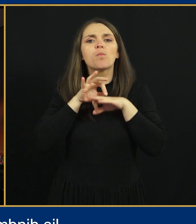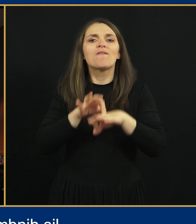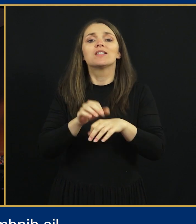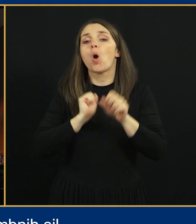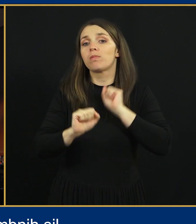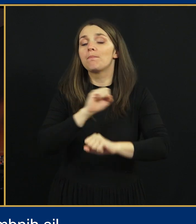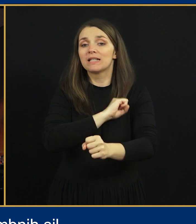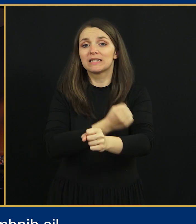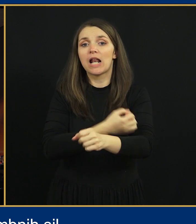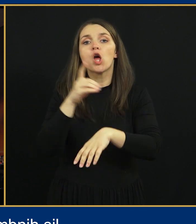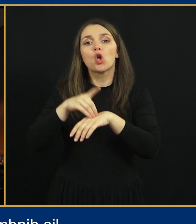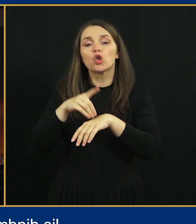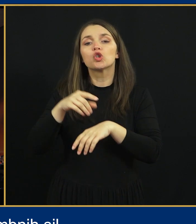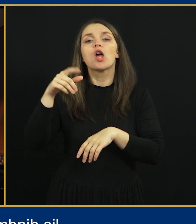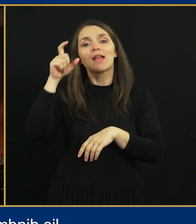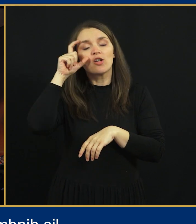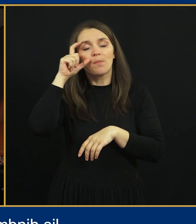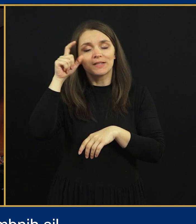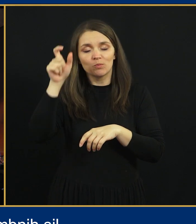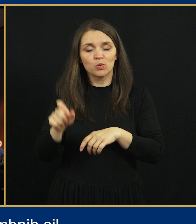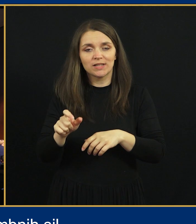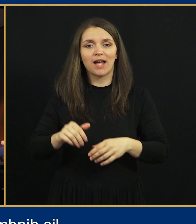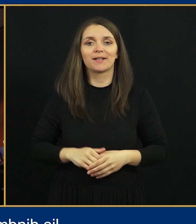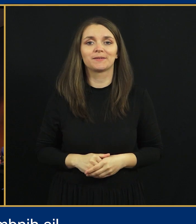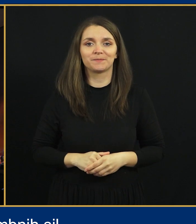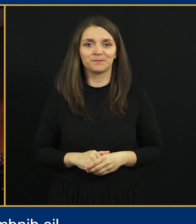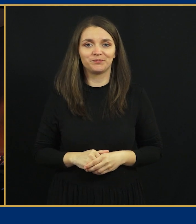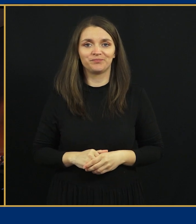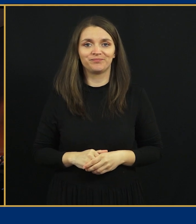vrhovno poveljnico obrambnih sil, doktorico Natašo Pirc Musar.